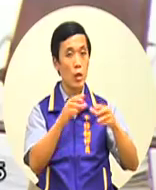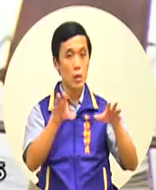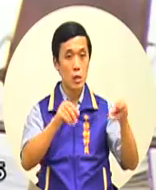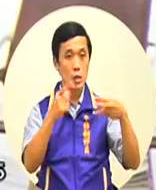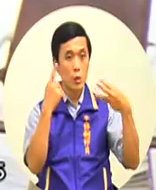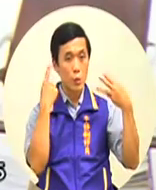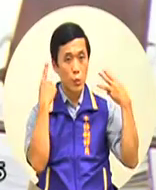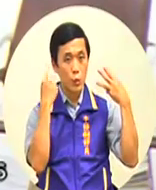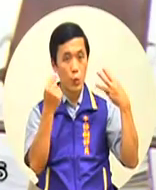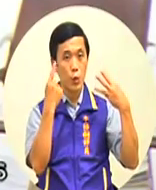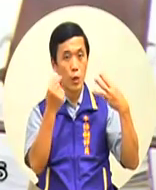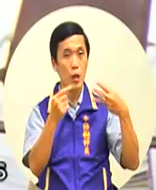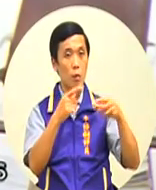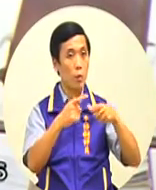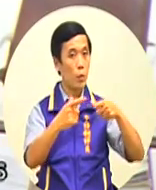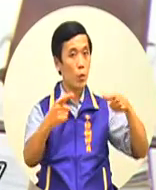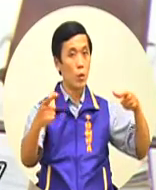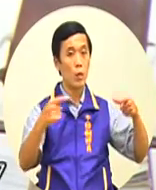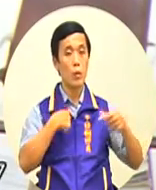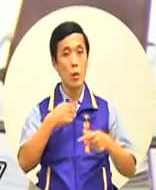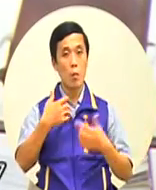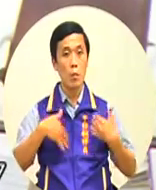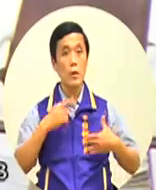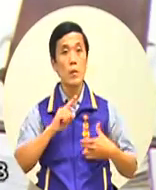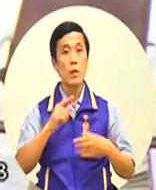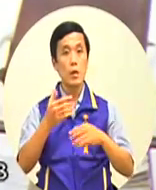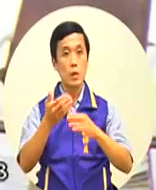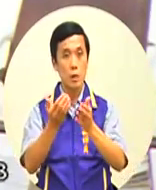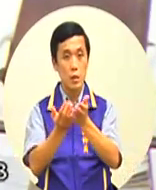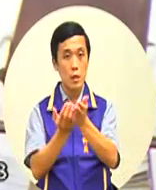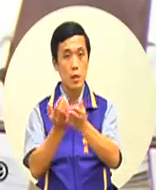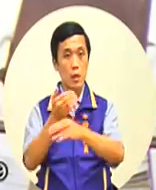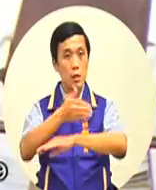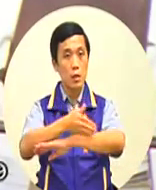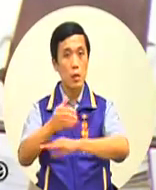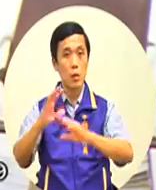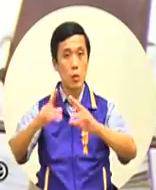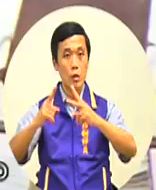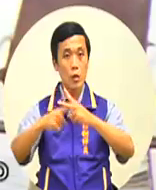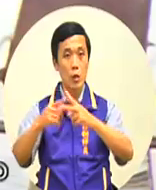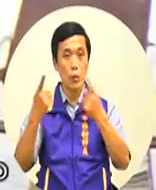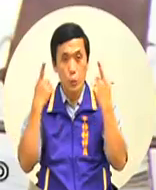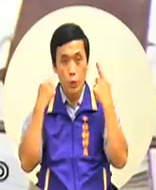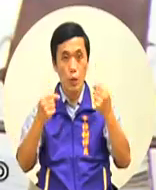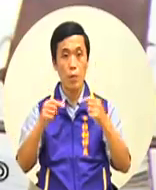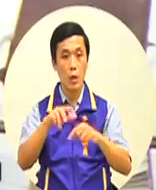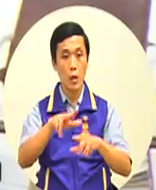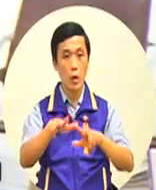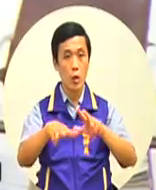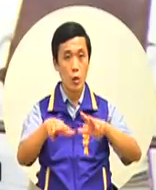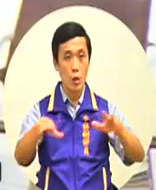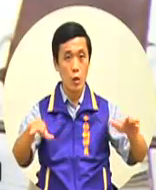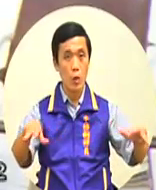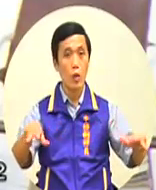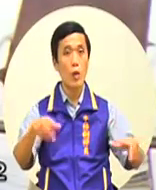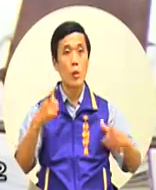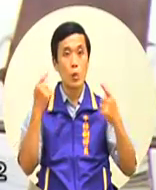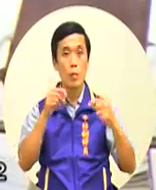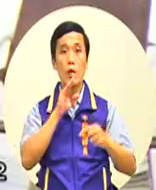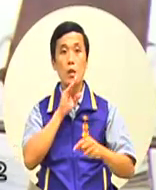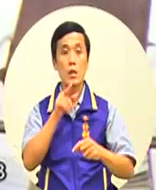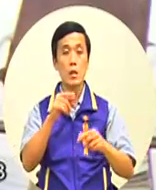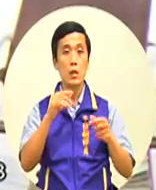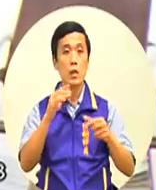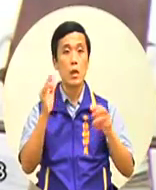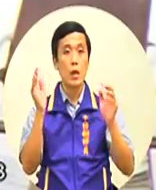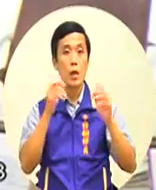很开心看到我们前镇国小把闲置的空间，伊原来这是咧做哦伊那营养午餐的厨房，